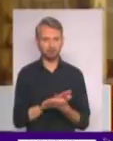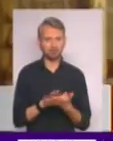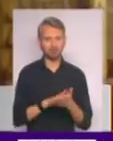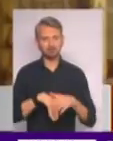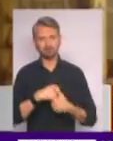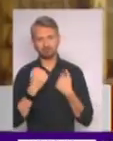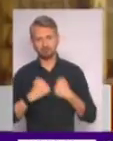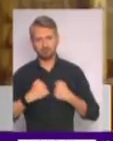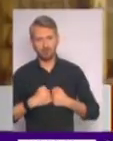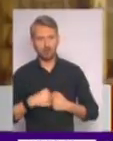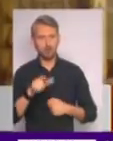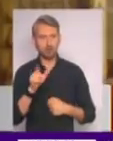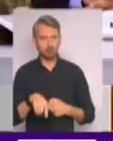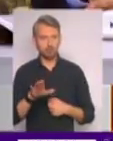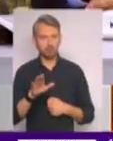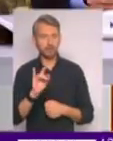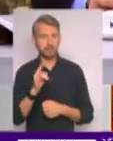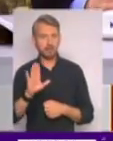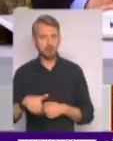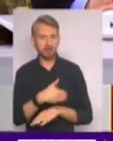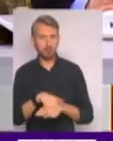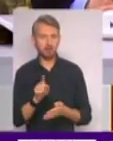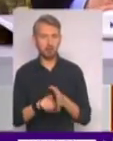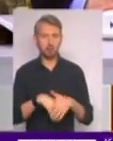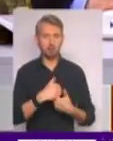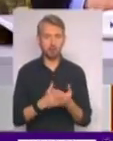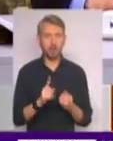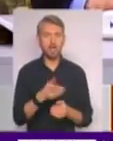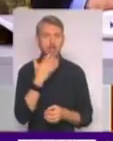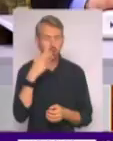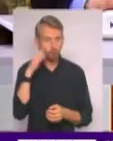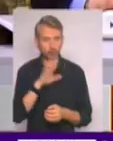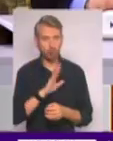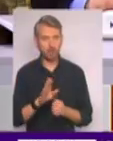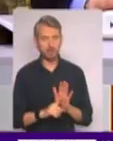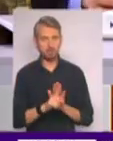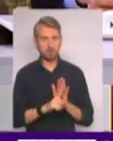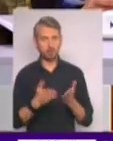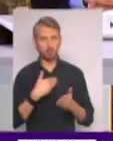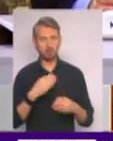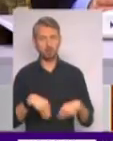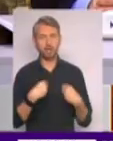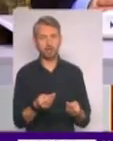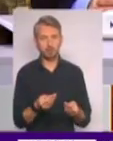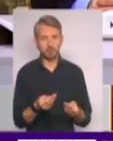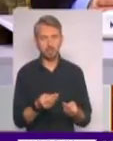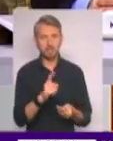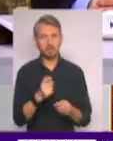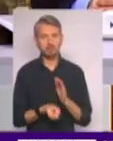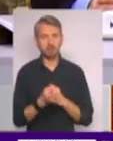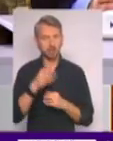санітарні умови, коли дитина з вулиці прийде, вона має помити руки, але теплою водою, а не температурою, яку ми подаємо, наприклад, з